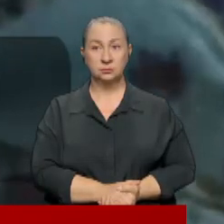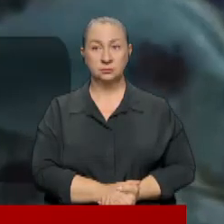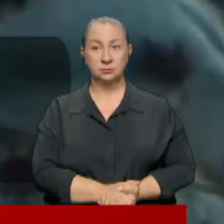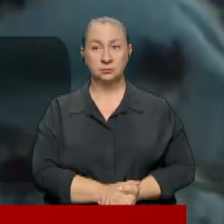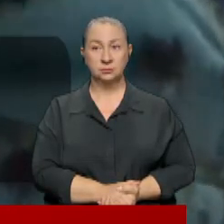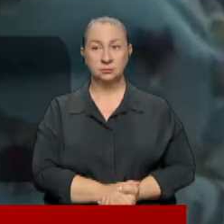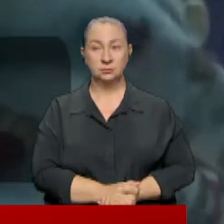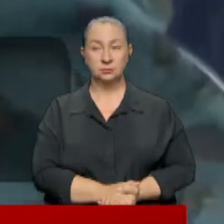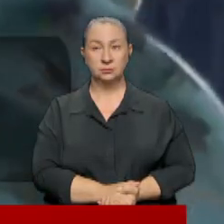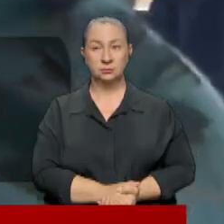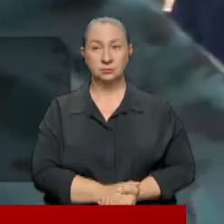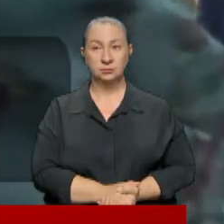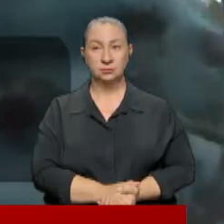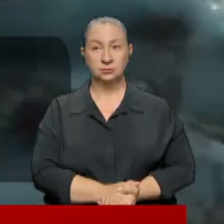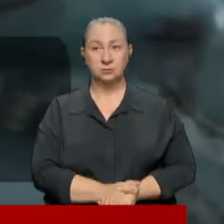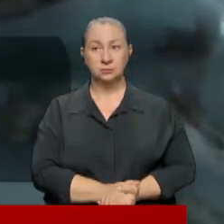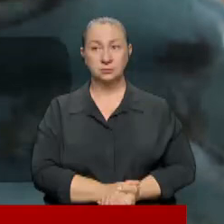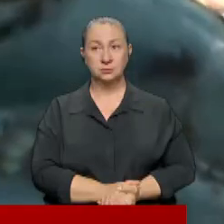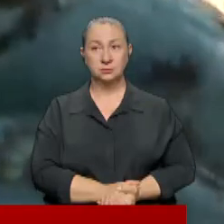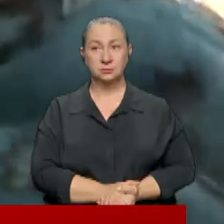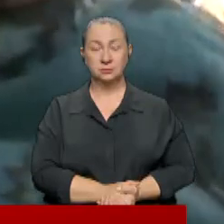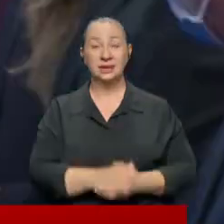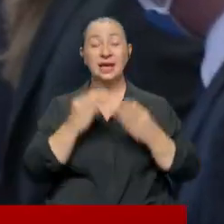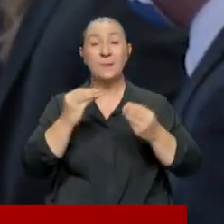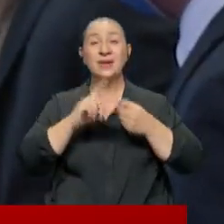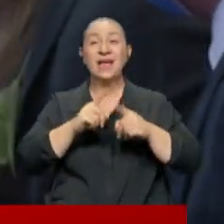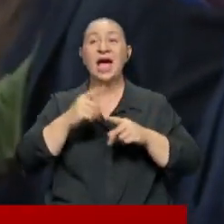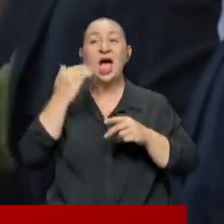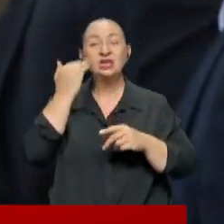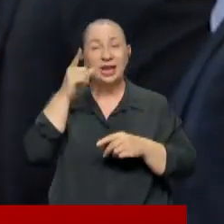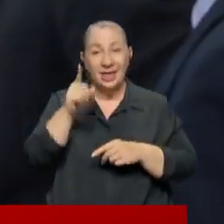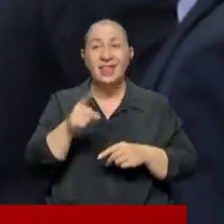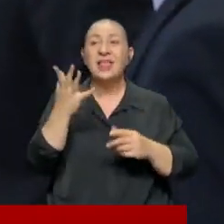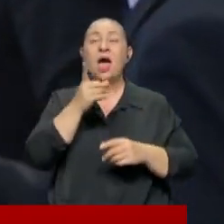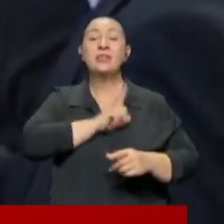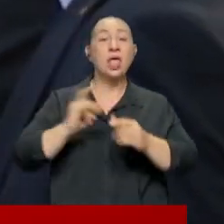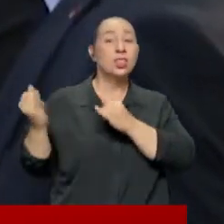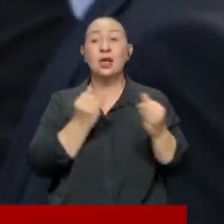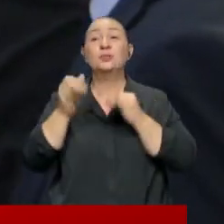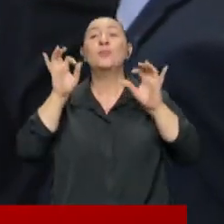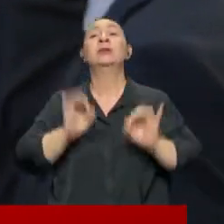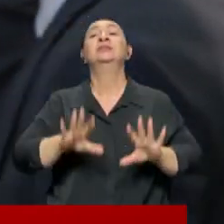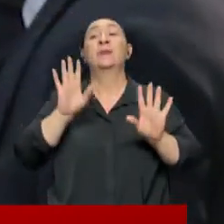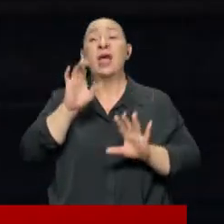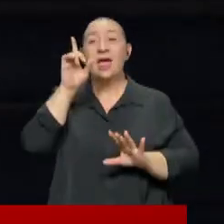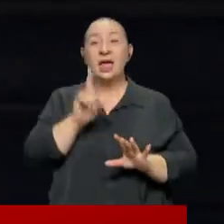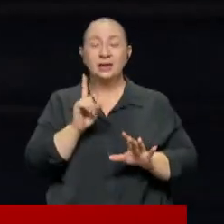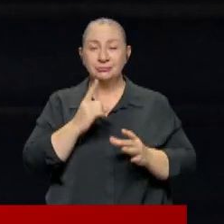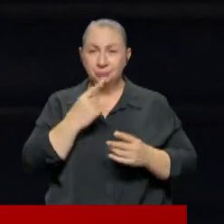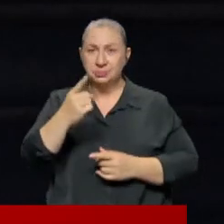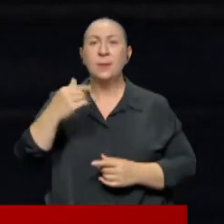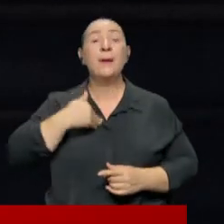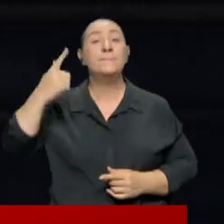noktadayız. Ben zaten Cumhurbaşkanı adayı değilim. İyi Parti lideri Akşener daha adaylık tartışması başlamadan ilk çıkışı